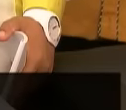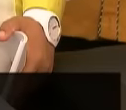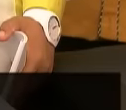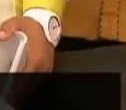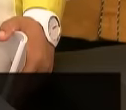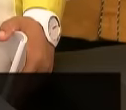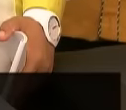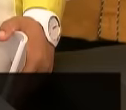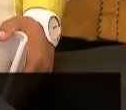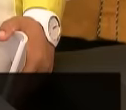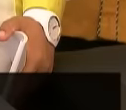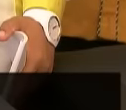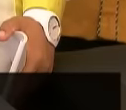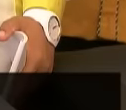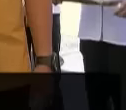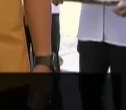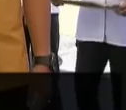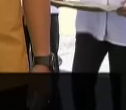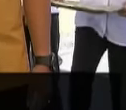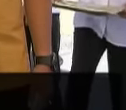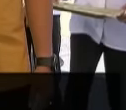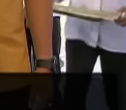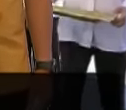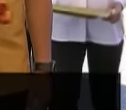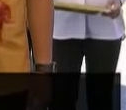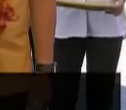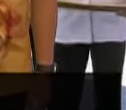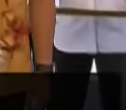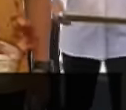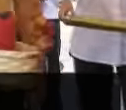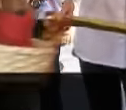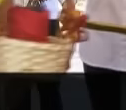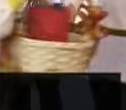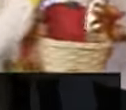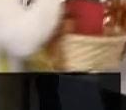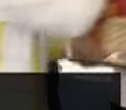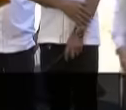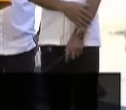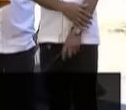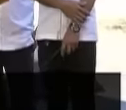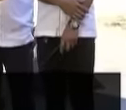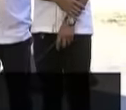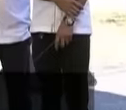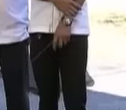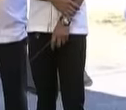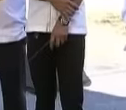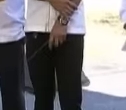Kerajaan negeri yang enggan laksana kenaikan tarif air perlu kemuka mekanisme bersesuaian.